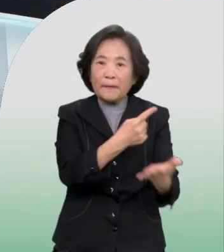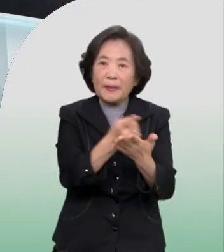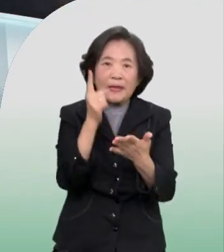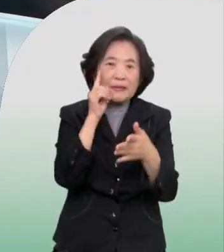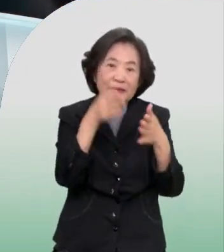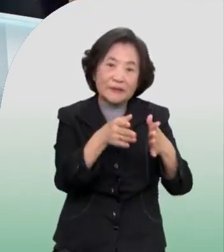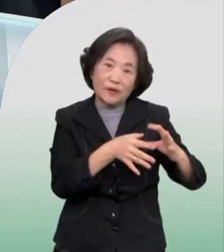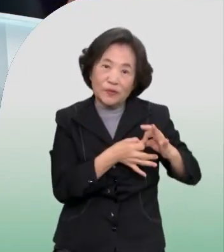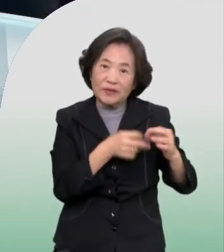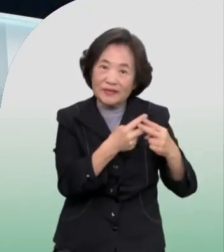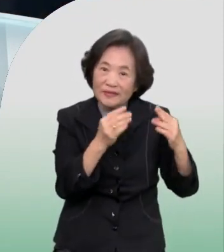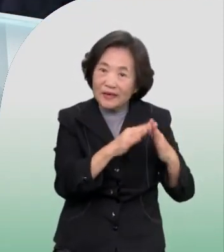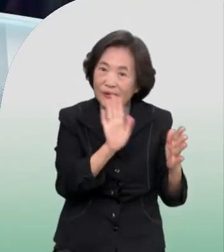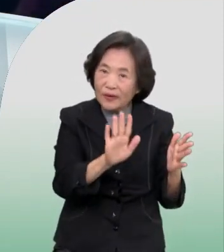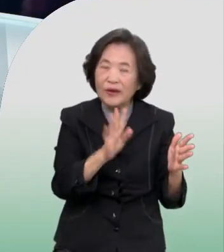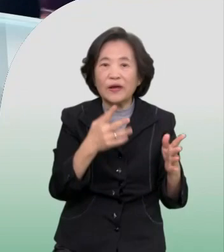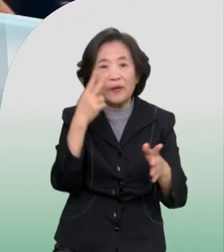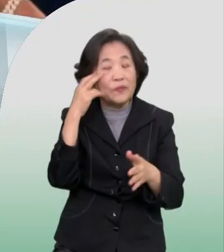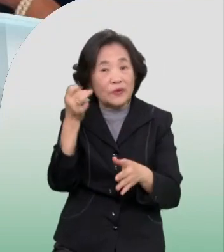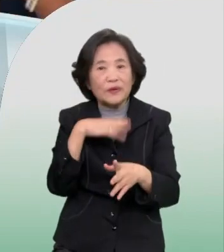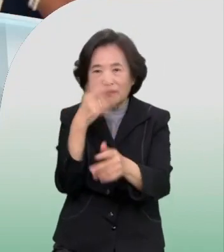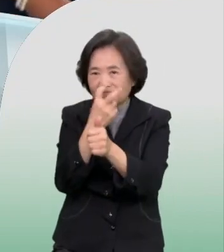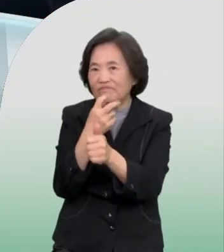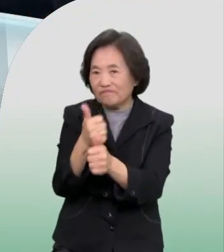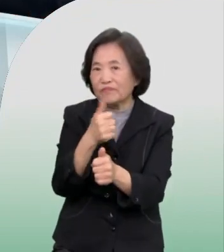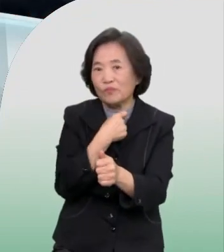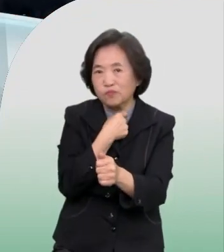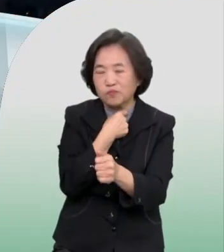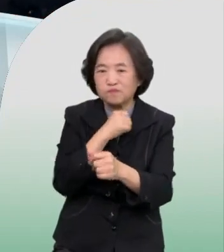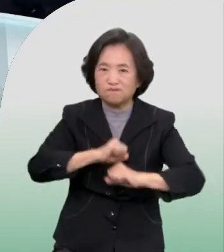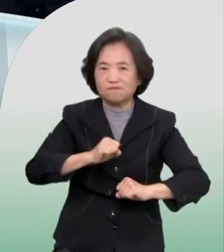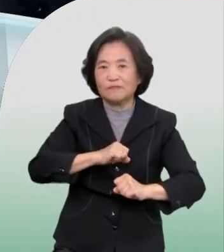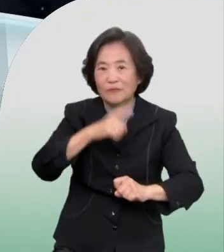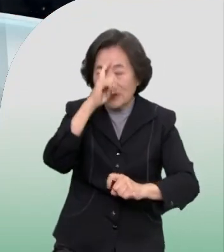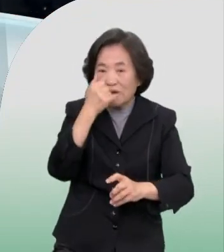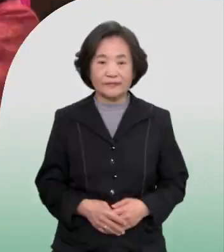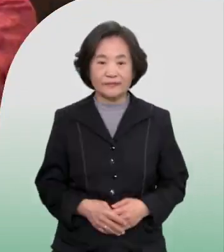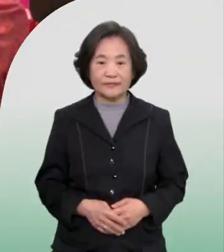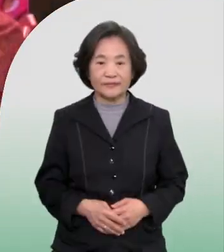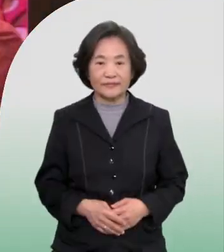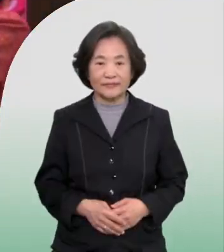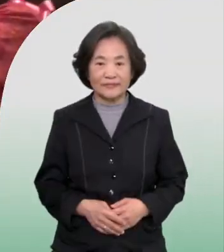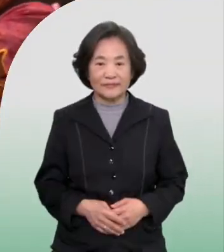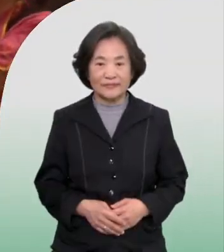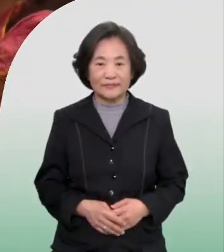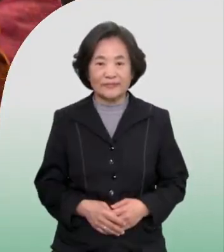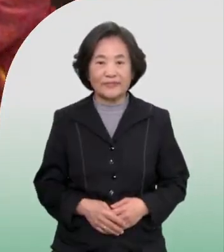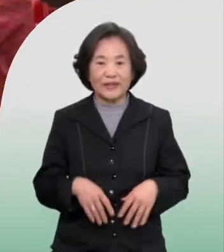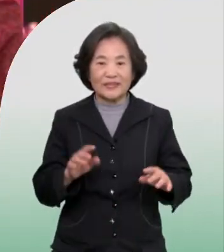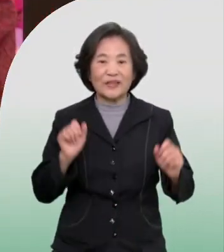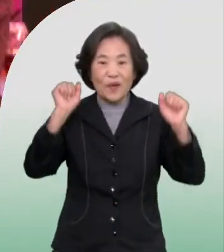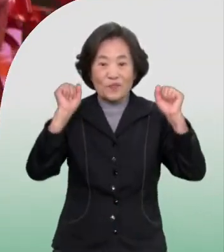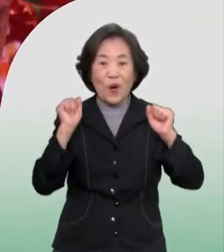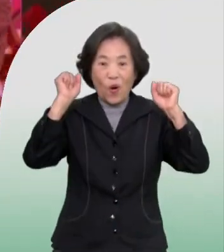见，希望要用关心客家，顾好花莲，而来拼信仰。